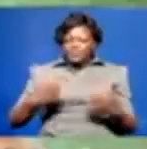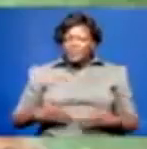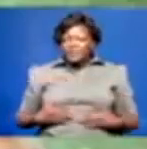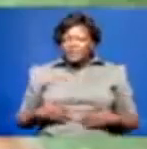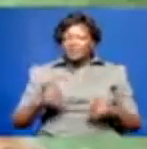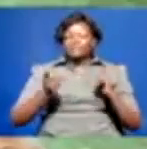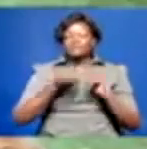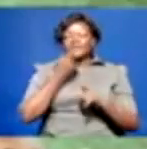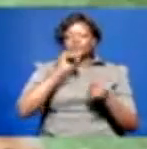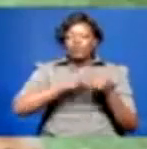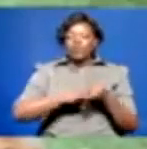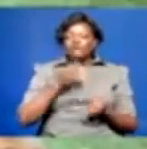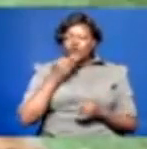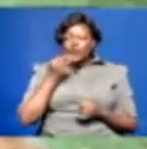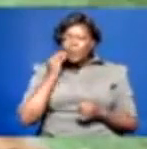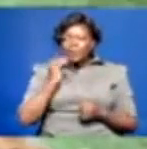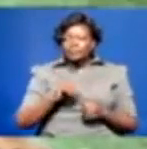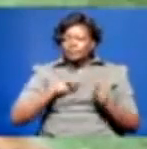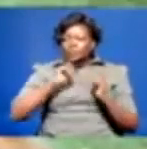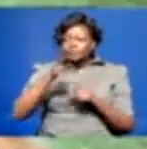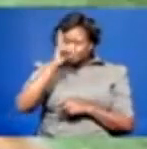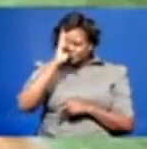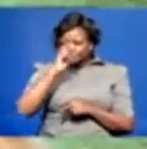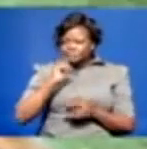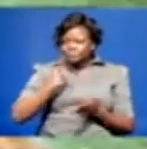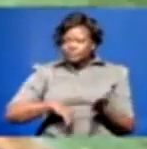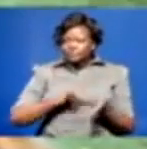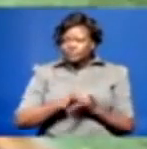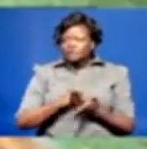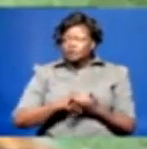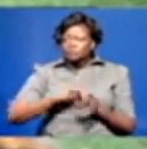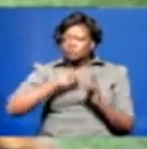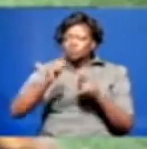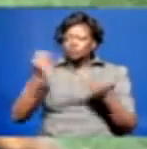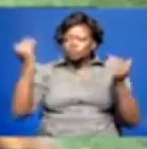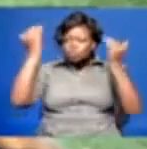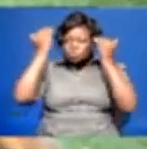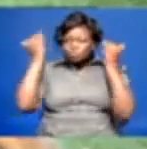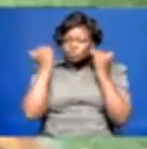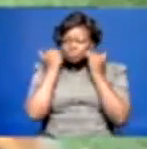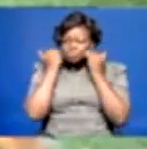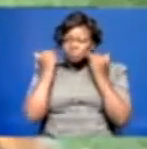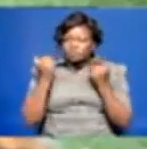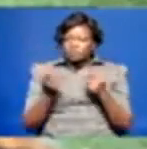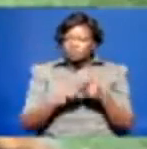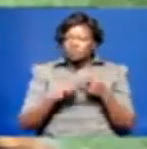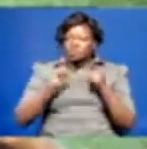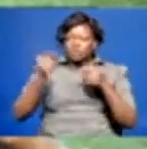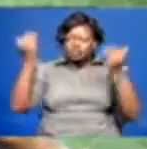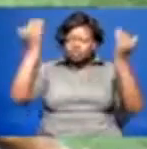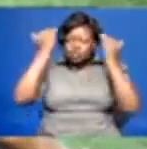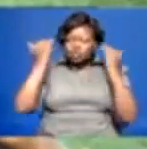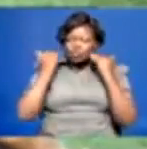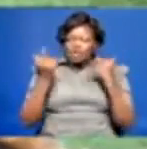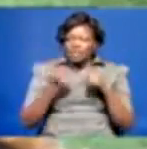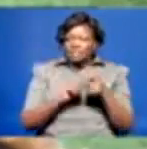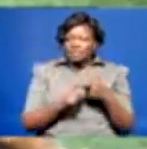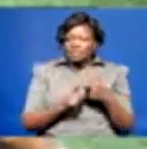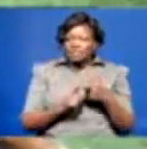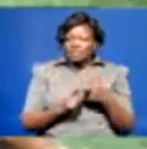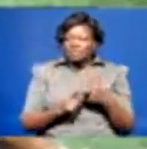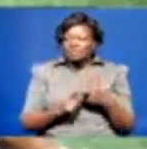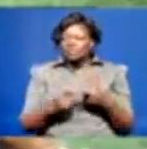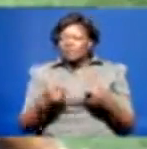home. Tukaenda kwa polisi wakatuambia tuende kwa mahakama. Tukaenda mahakamani, tukafanya kesi,